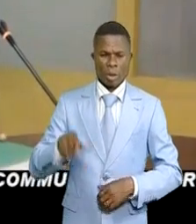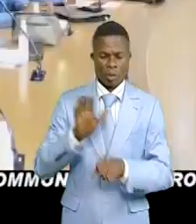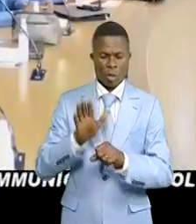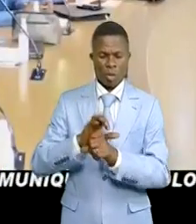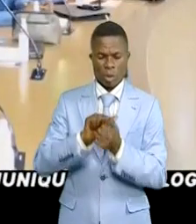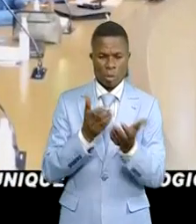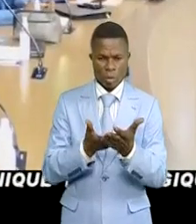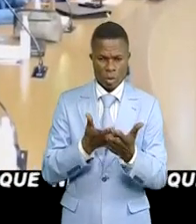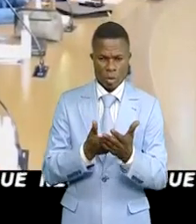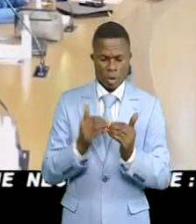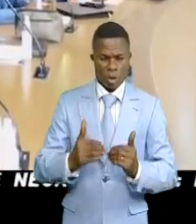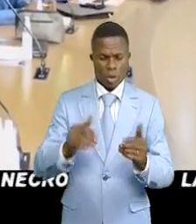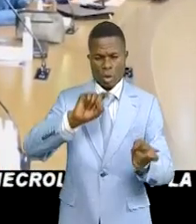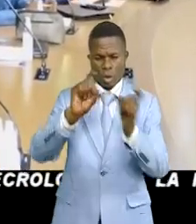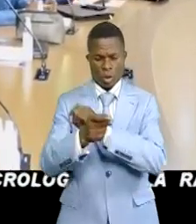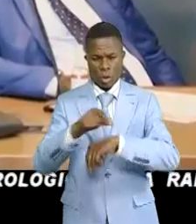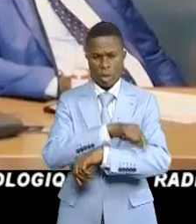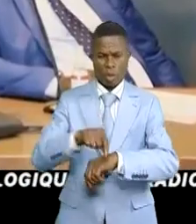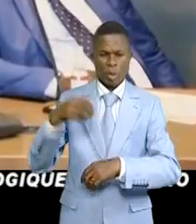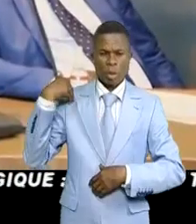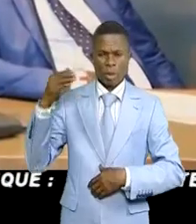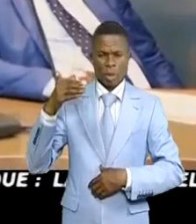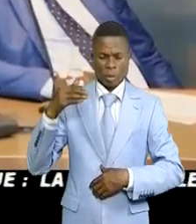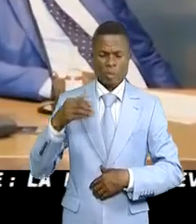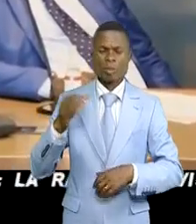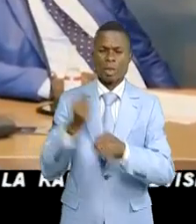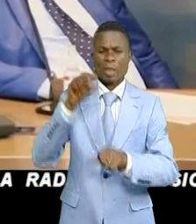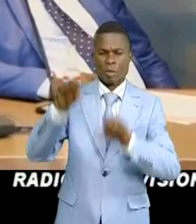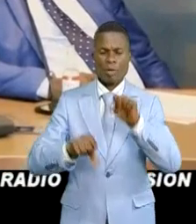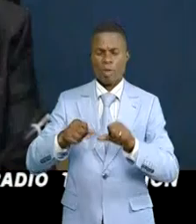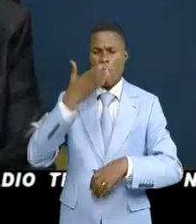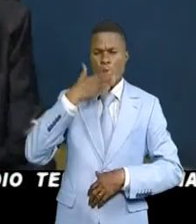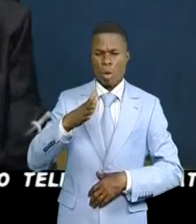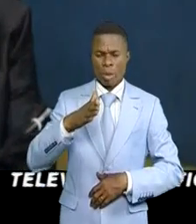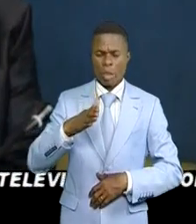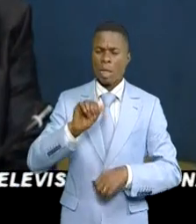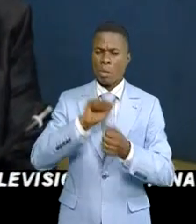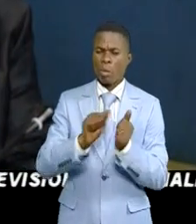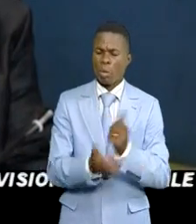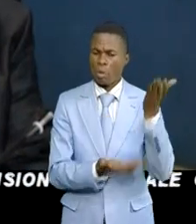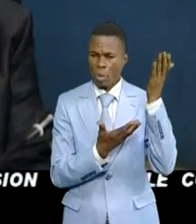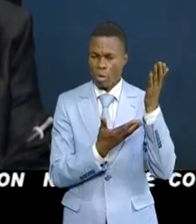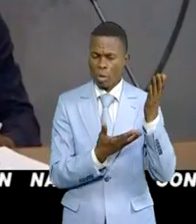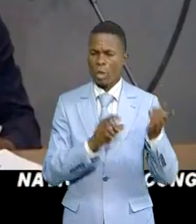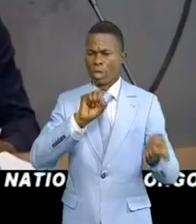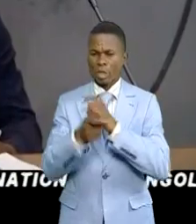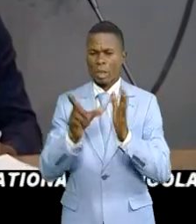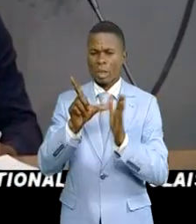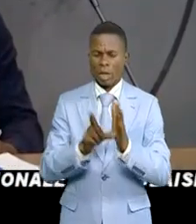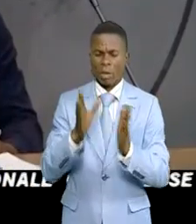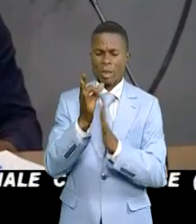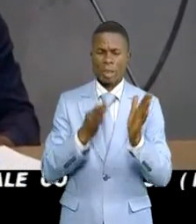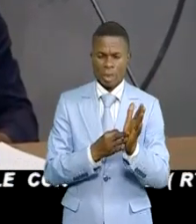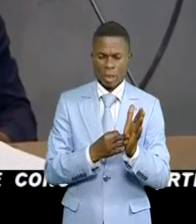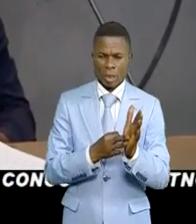points. La poursuite des réformes structurelles, le dysfonctionnement des zones de santé, la nécessité de réviser la loi de 2018 portant